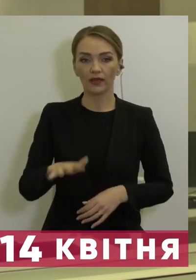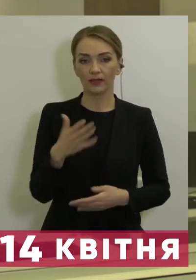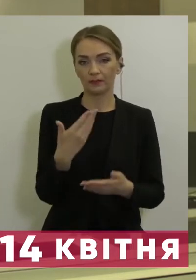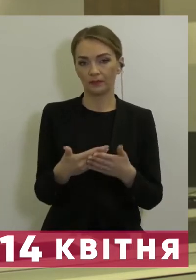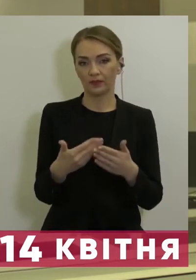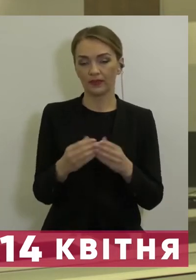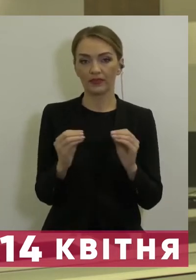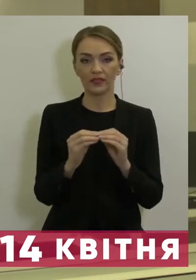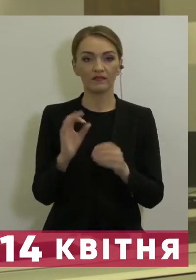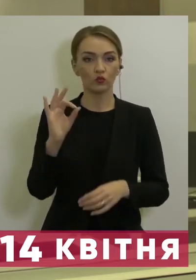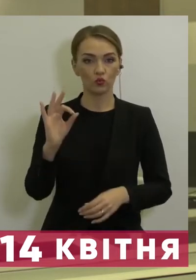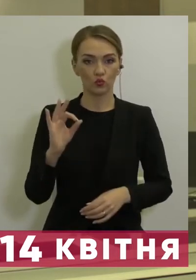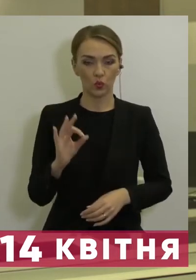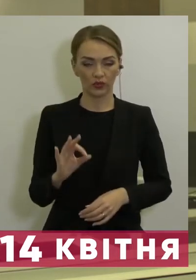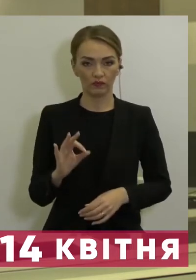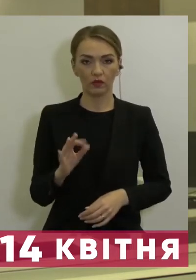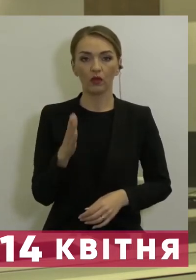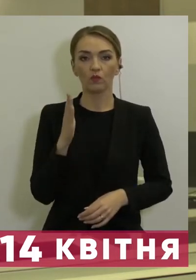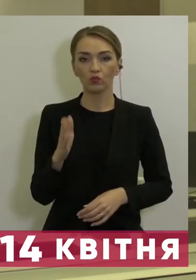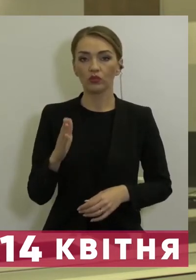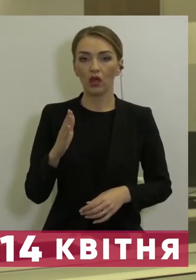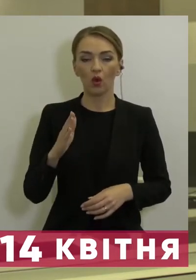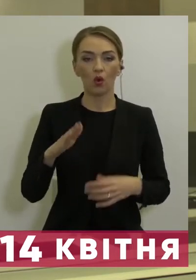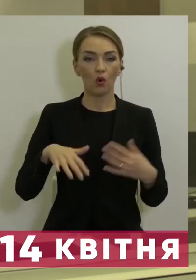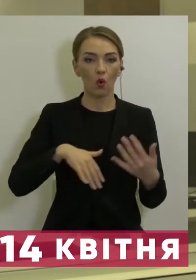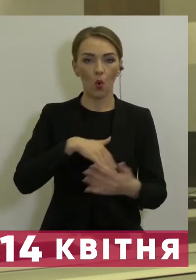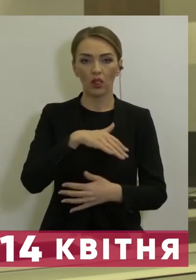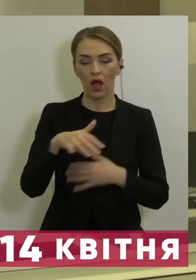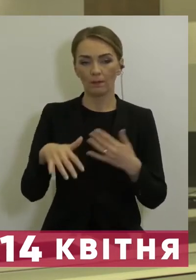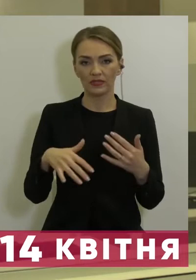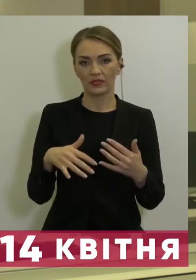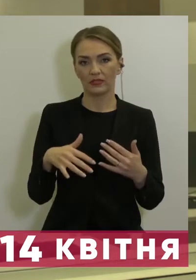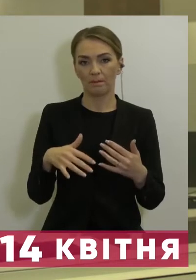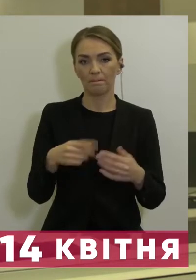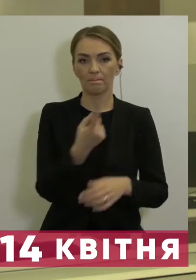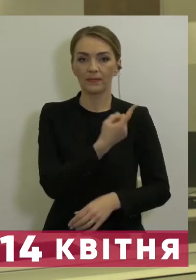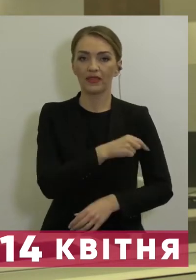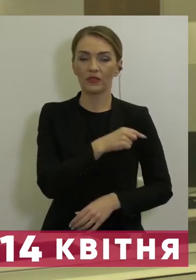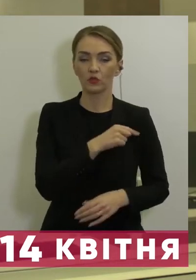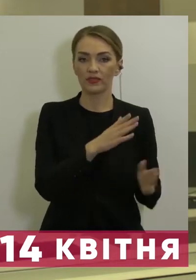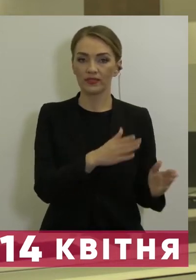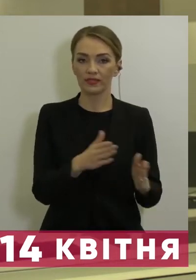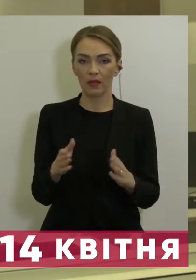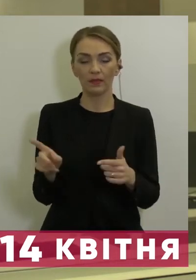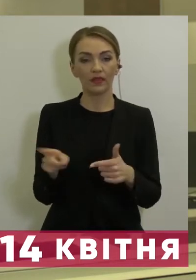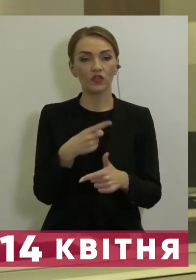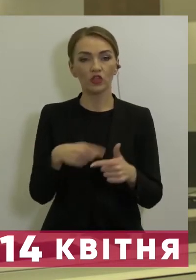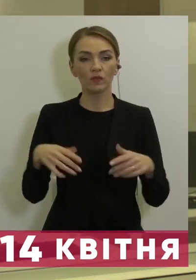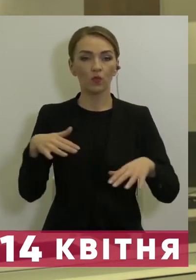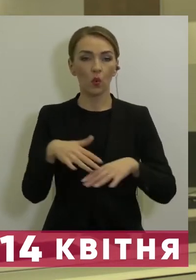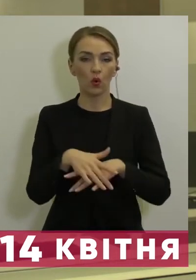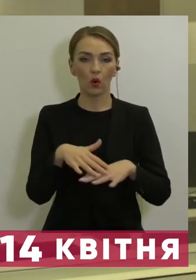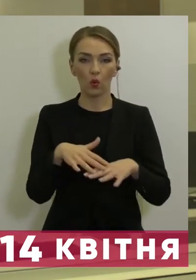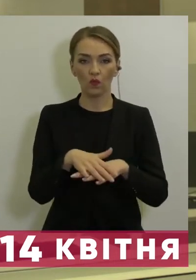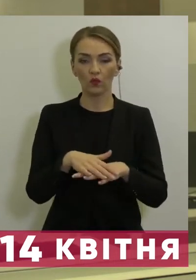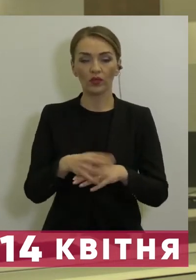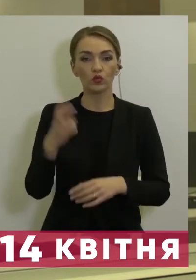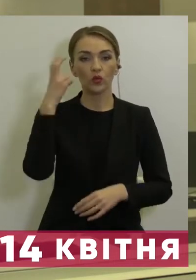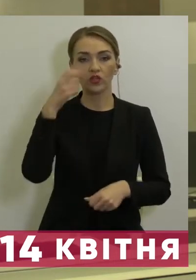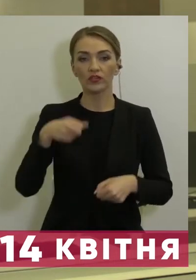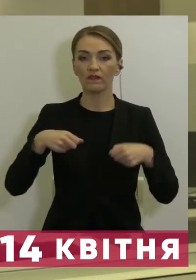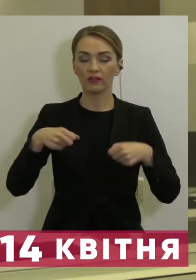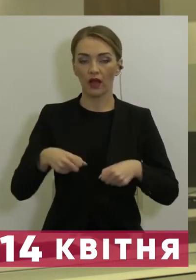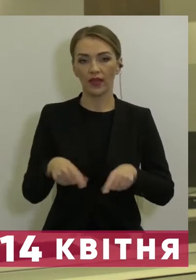близько 10%, буде колапс медичної системи. Чи прораховує столична влада